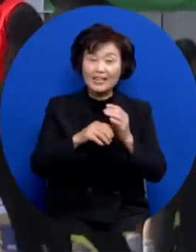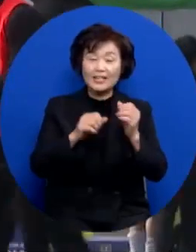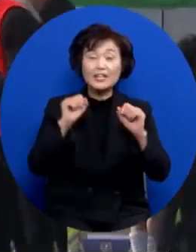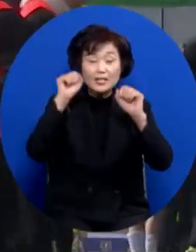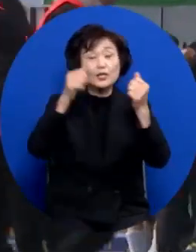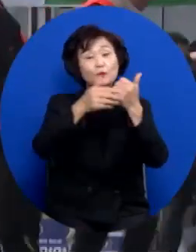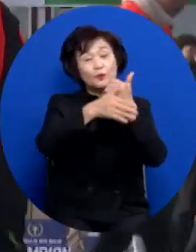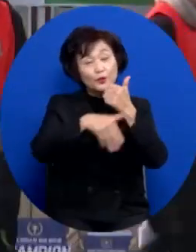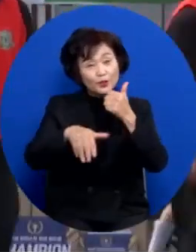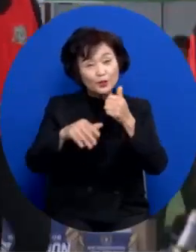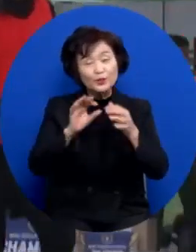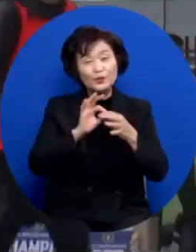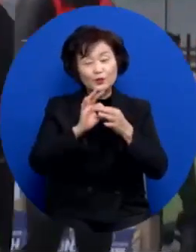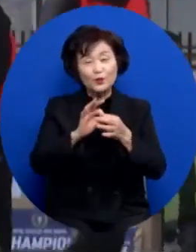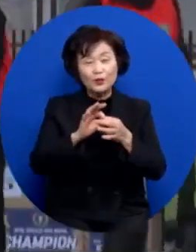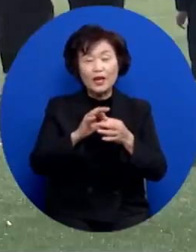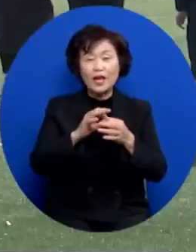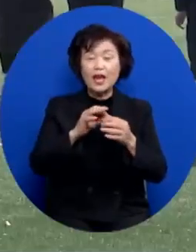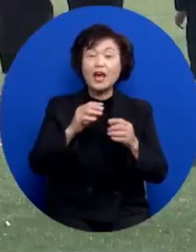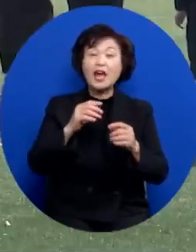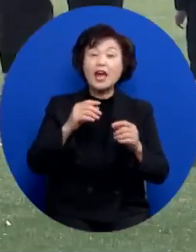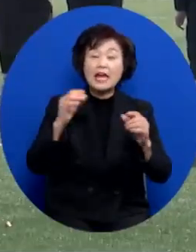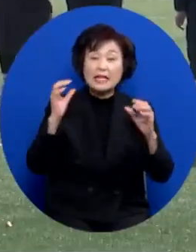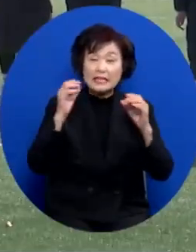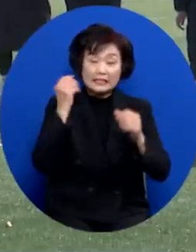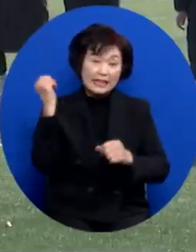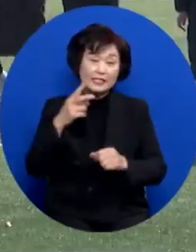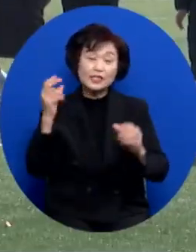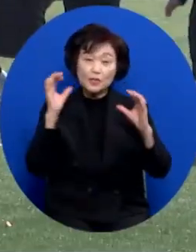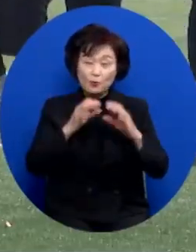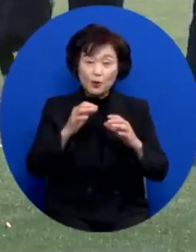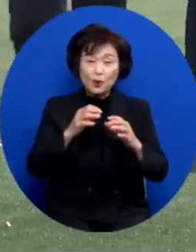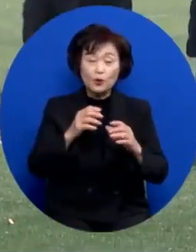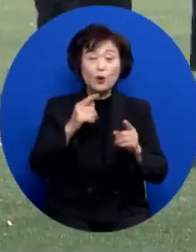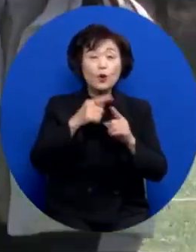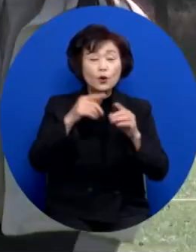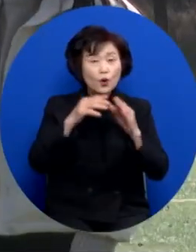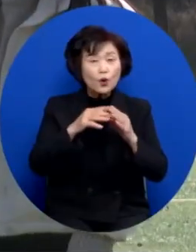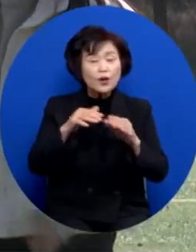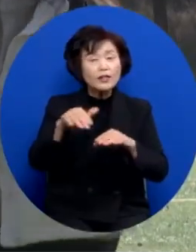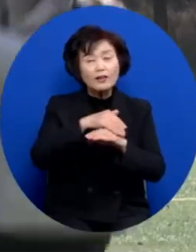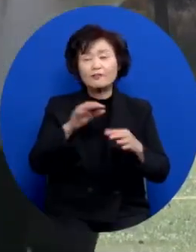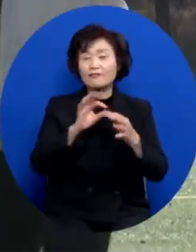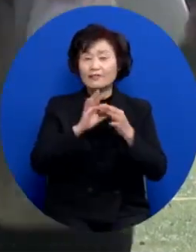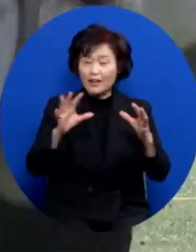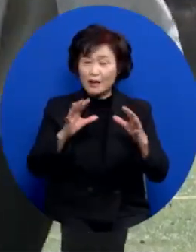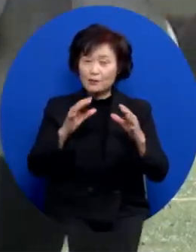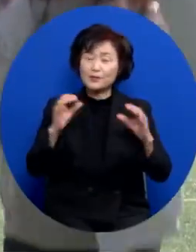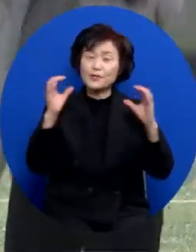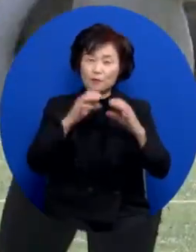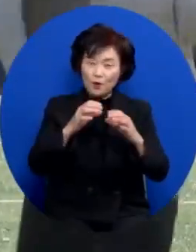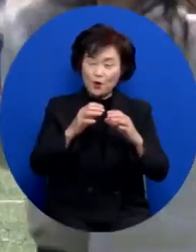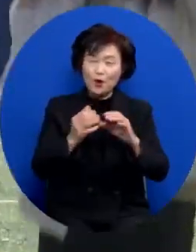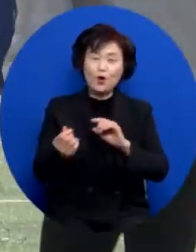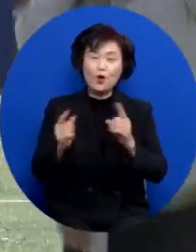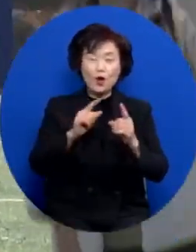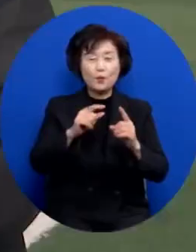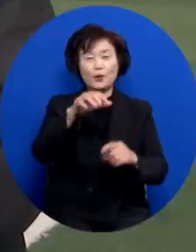떠났던 청년들이 다시 돌아오고 교회를 다니지 않아도 같이 어울리며 서로 교제할 수 있는 회복의 장이 됐습니다.